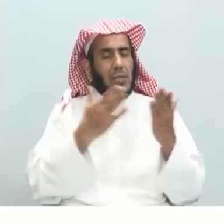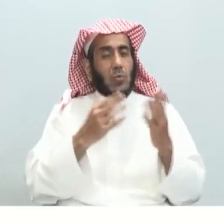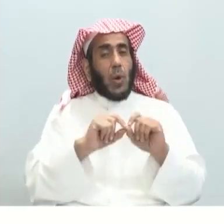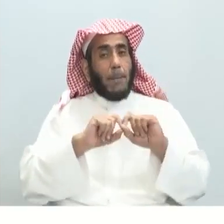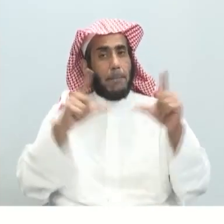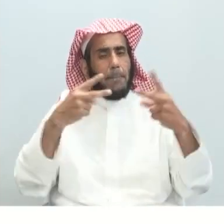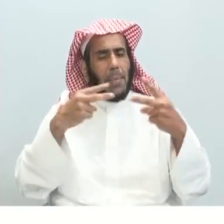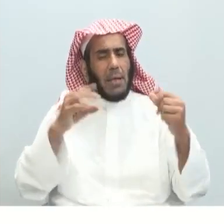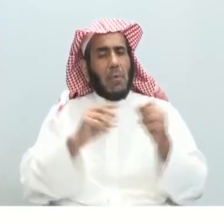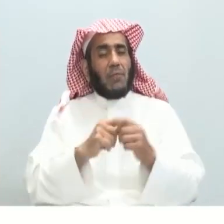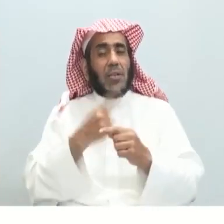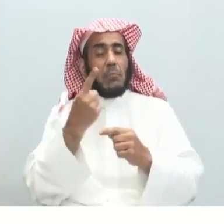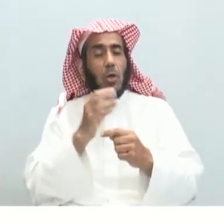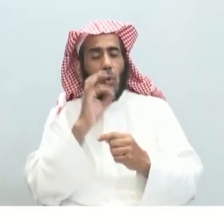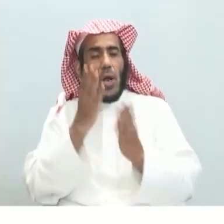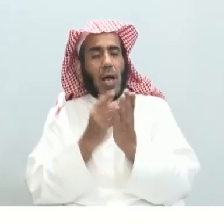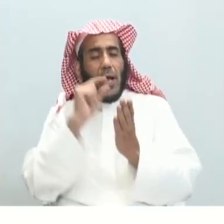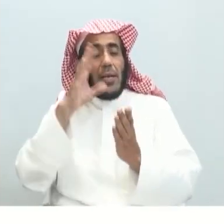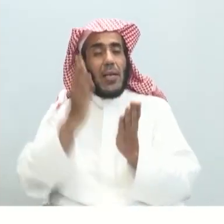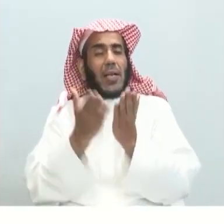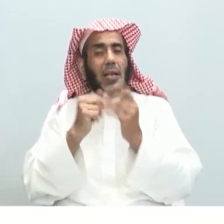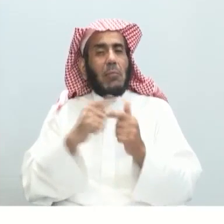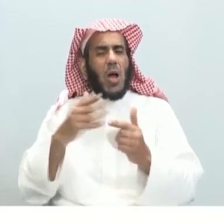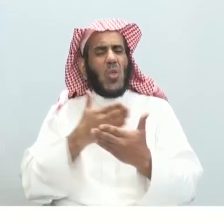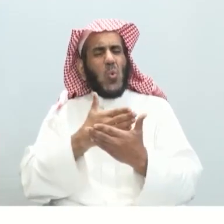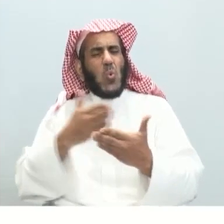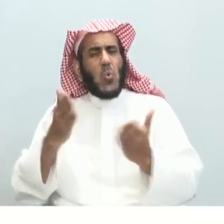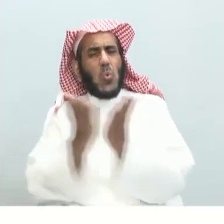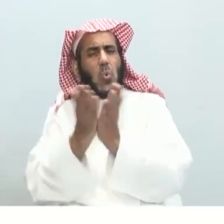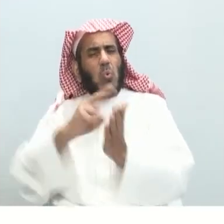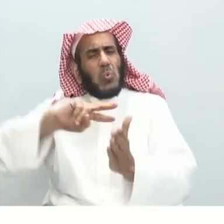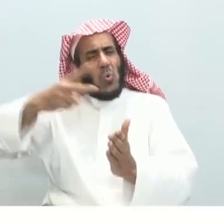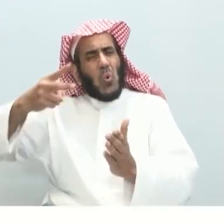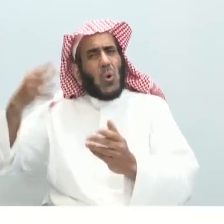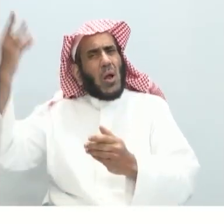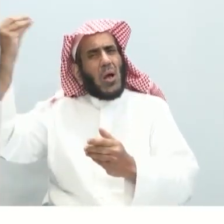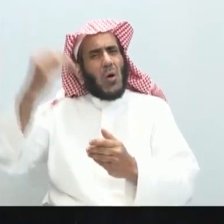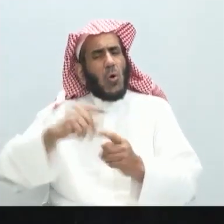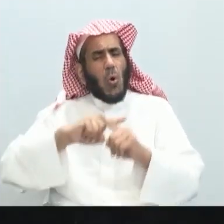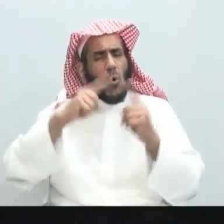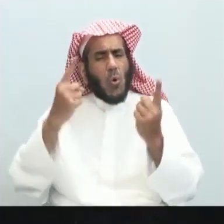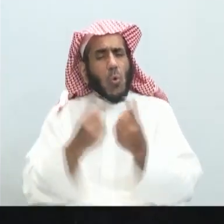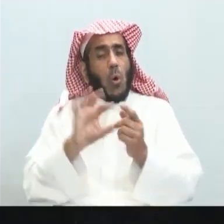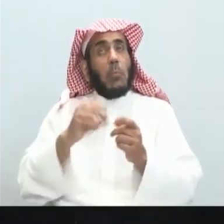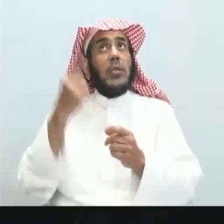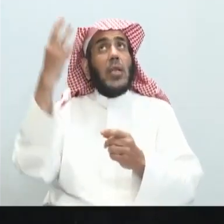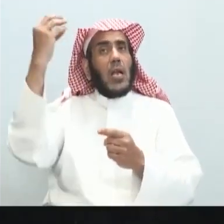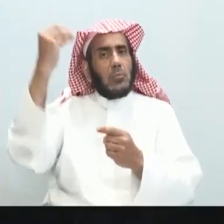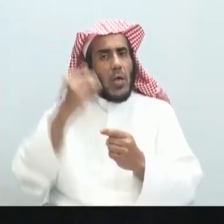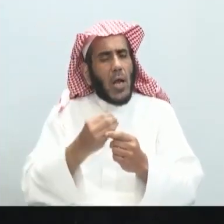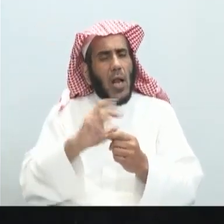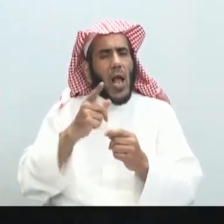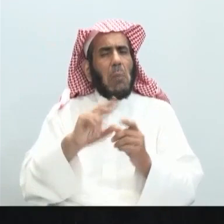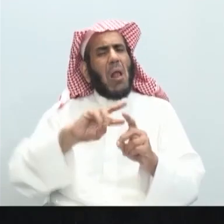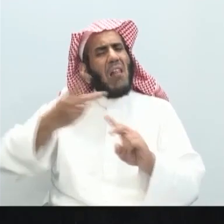بين ما انفرد به القران الكريم عن الكتب السماويه الاخرى وهي كلها من عند الله لكن